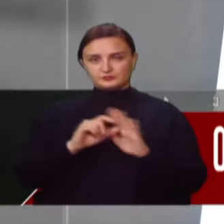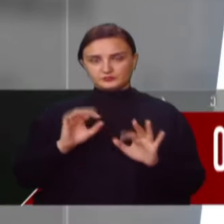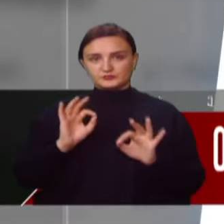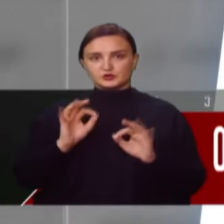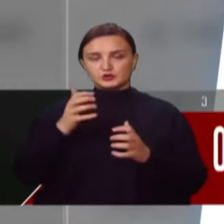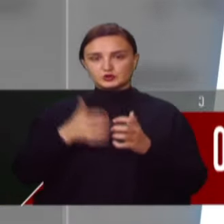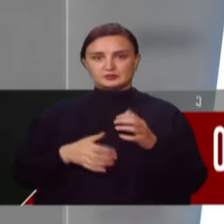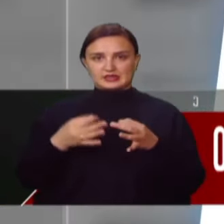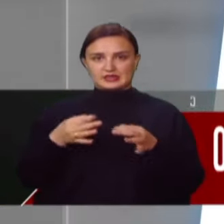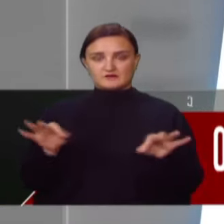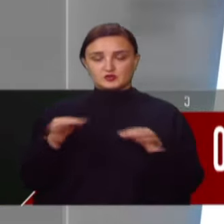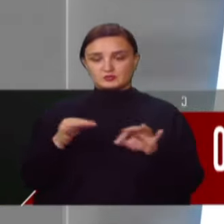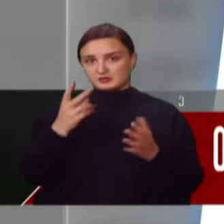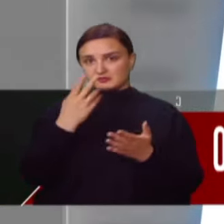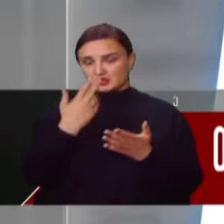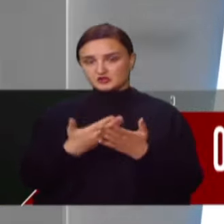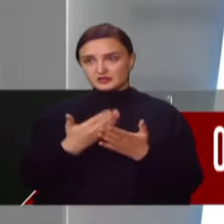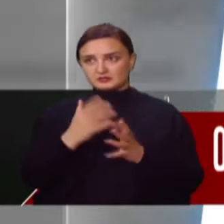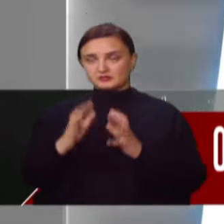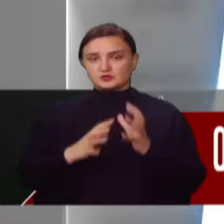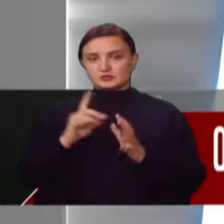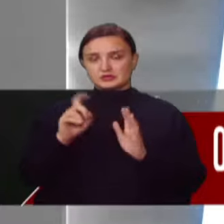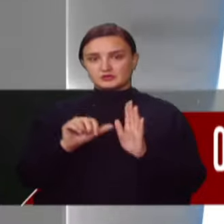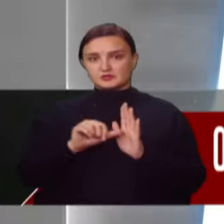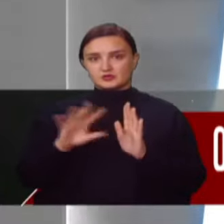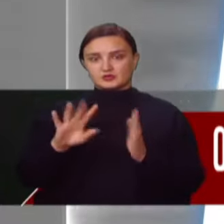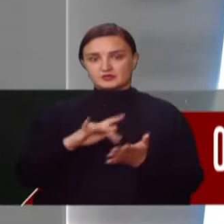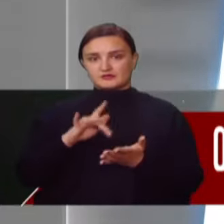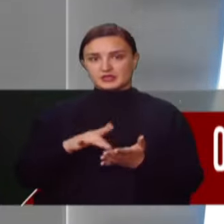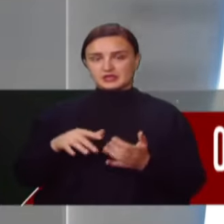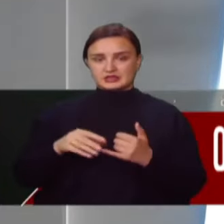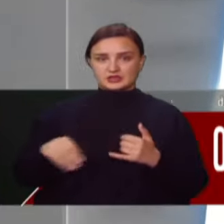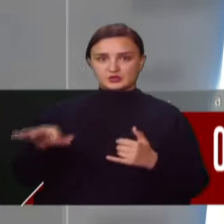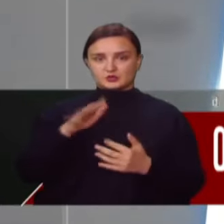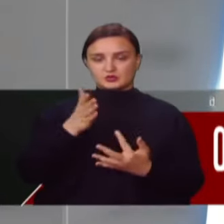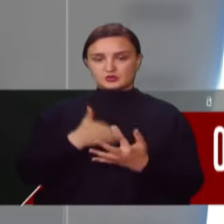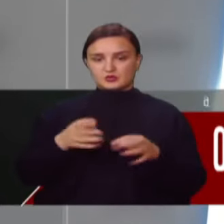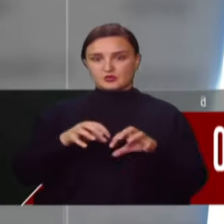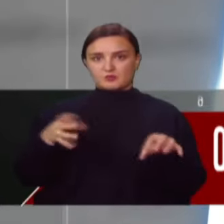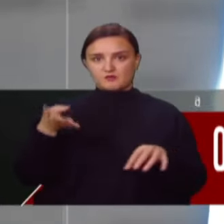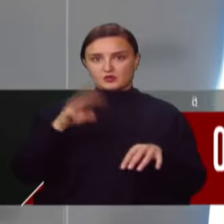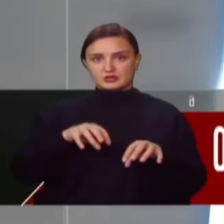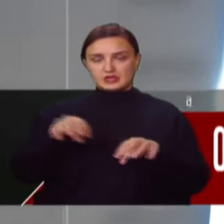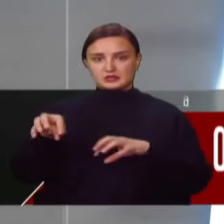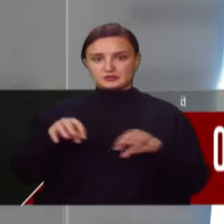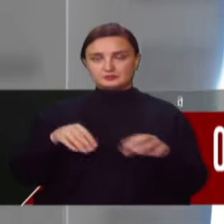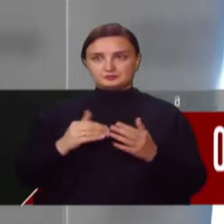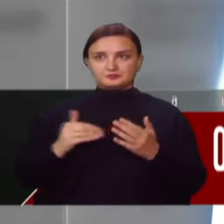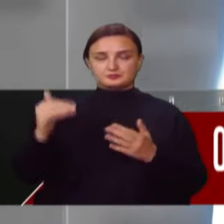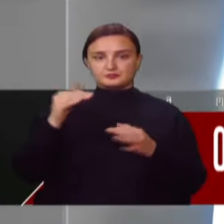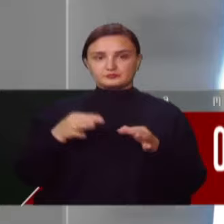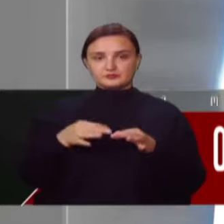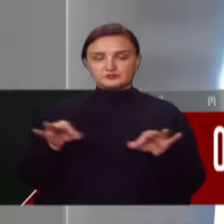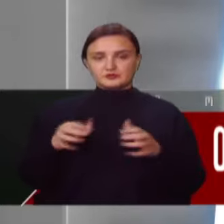ზომიერად თავისუფალი. თავისუფლების ინდექსის რეიტინგი მსოფლიოს 164 ქვეყანასა და ტერიტორიას ყოფს 4 კატეგორიად. მაღალი თავისუფლება,